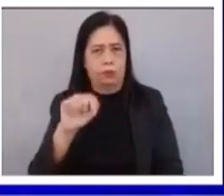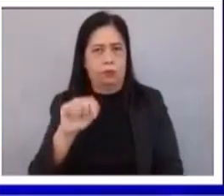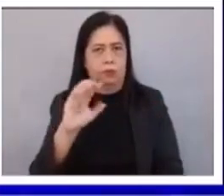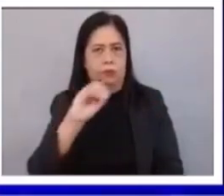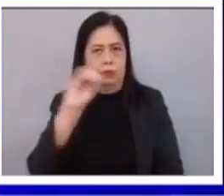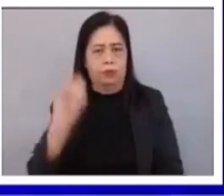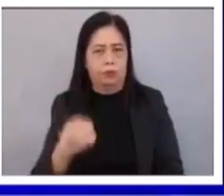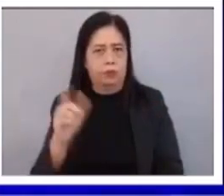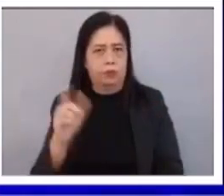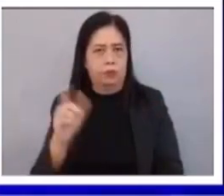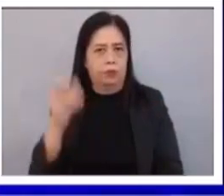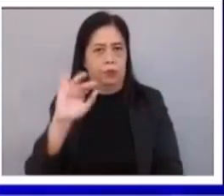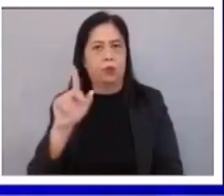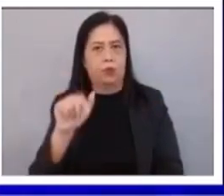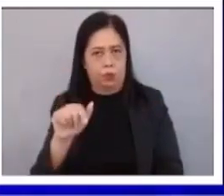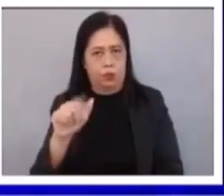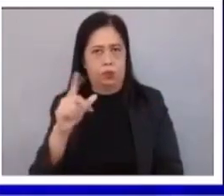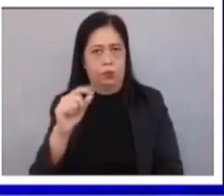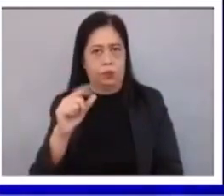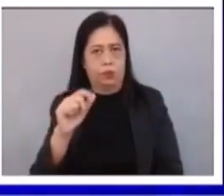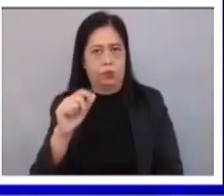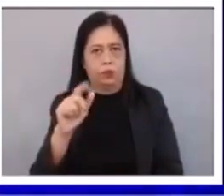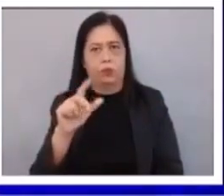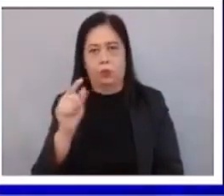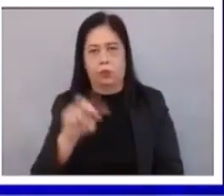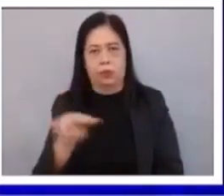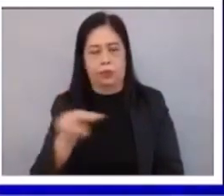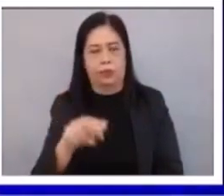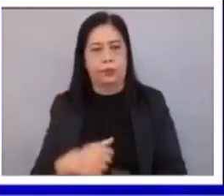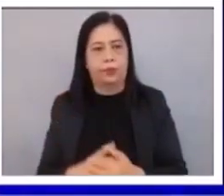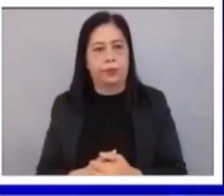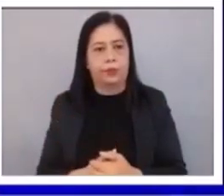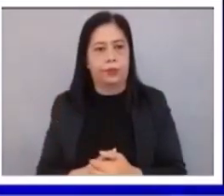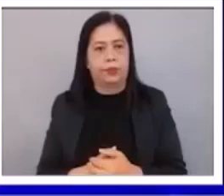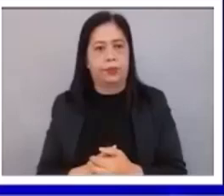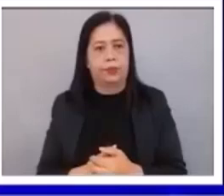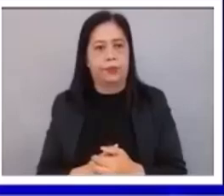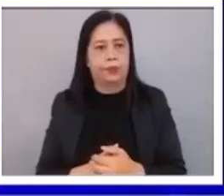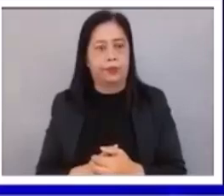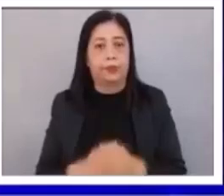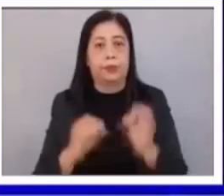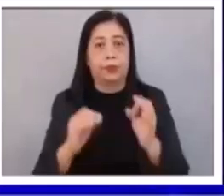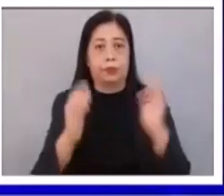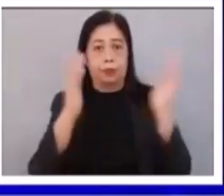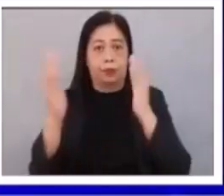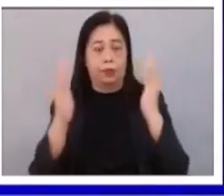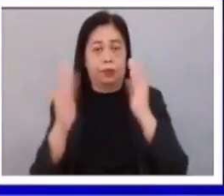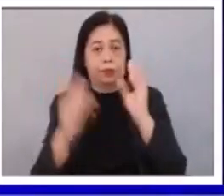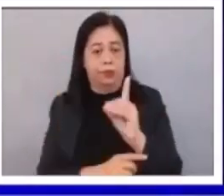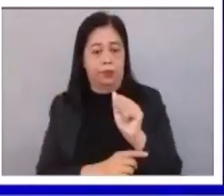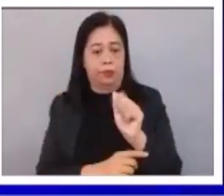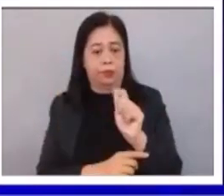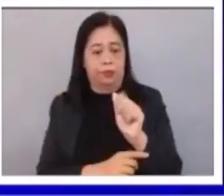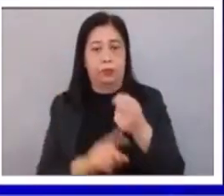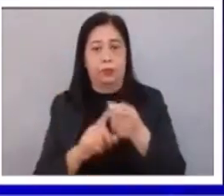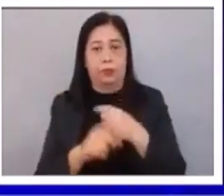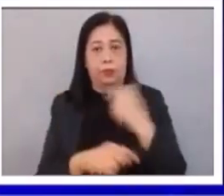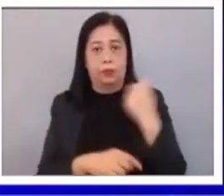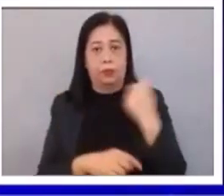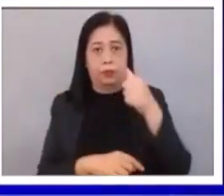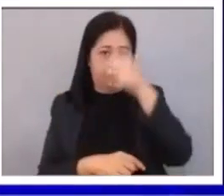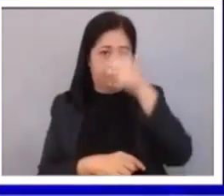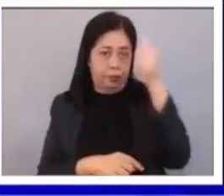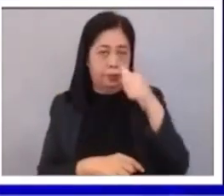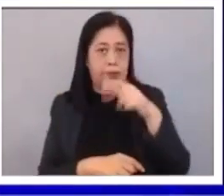noong Hulyo 2022. Kung ating susuriin ang mga datos simula nitong Abril 2020